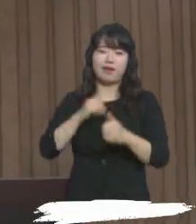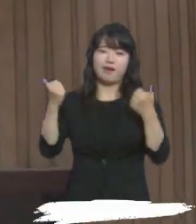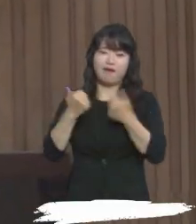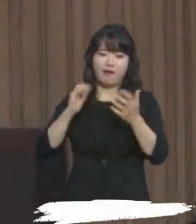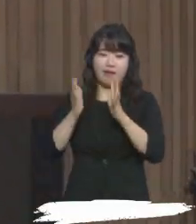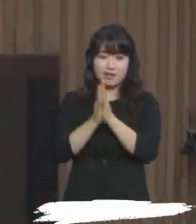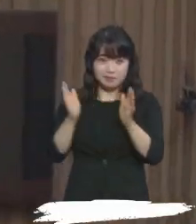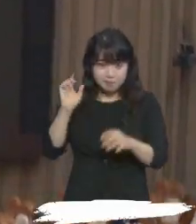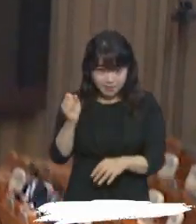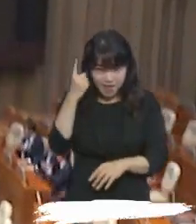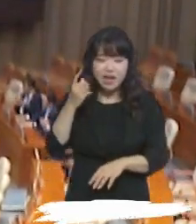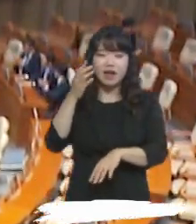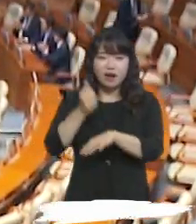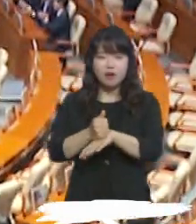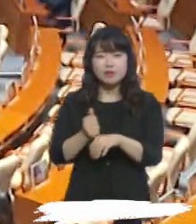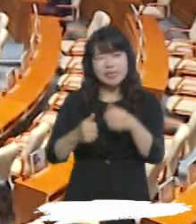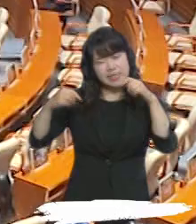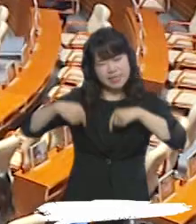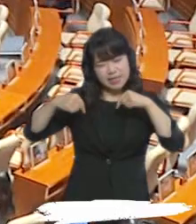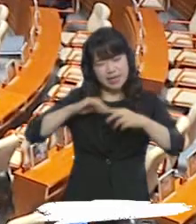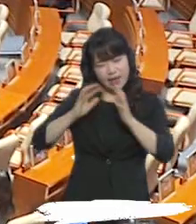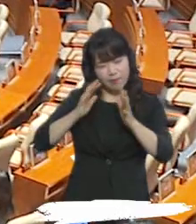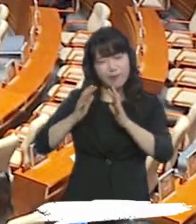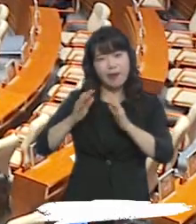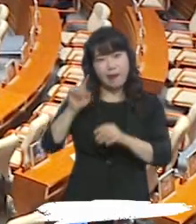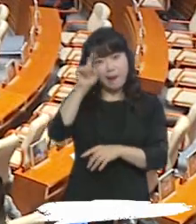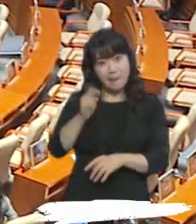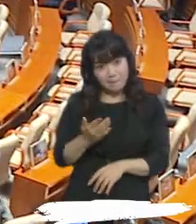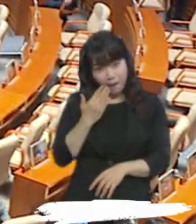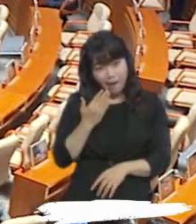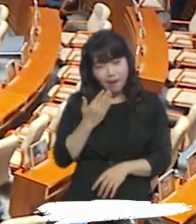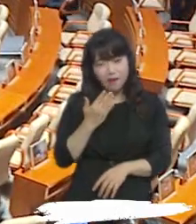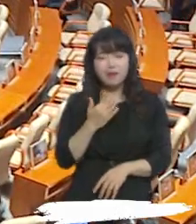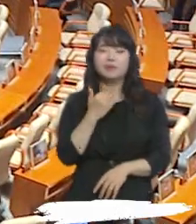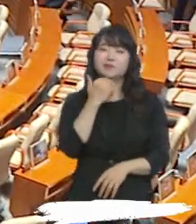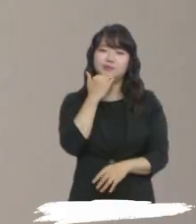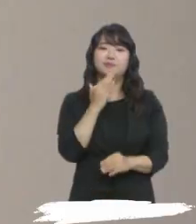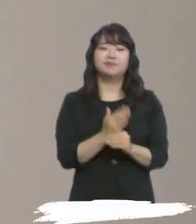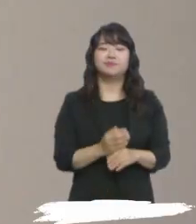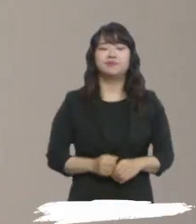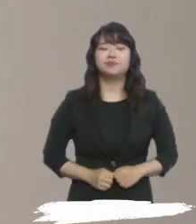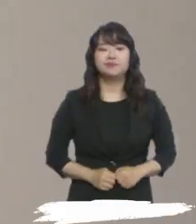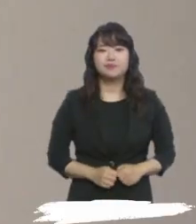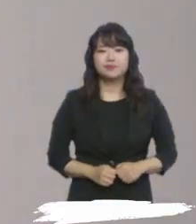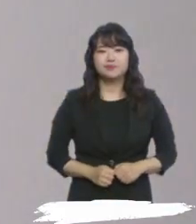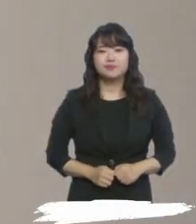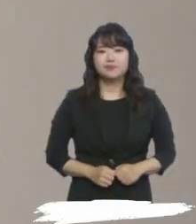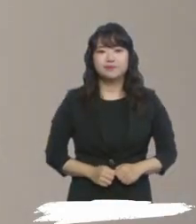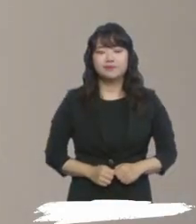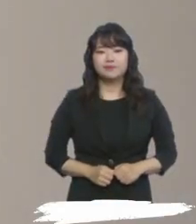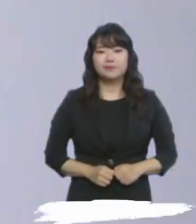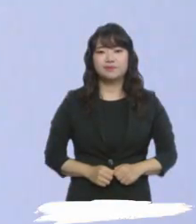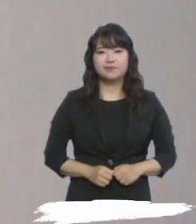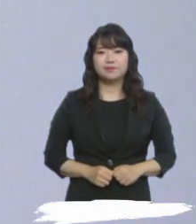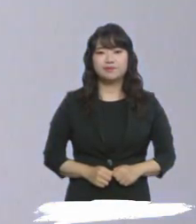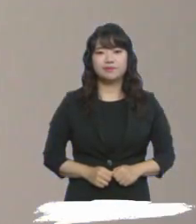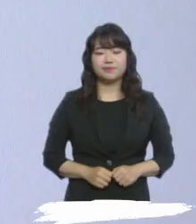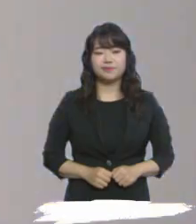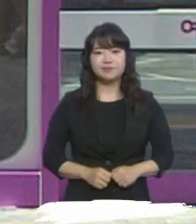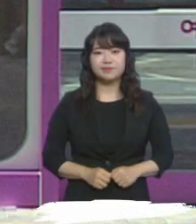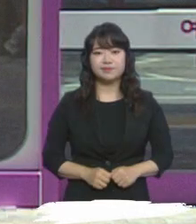추진되는 이번 개정안은 치열한 논의 과정을 거칠 수 있을까요? BTV 뉴스 양진호입니다.